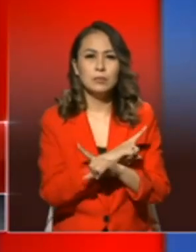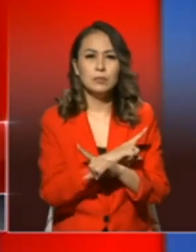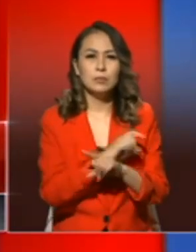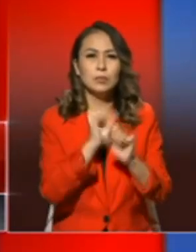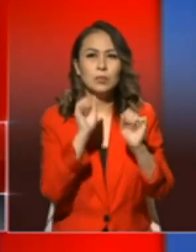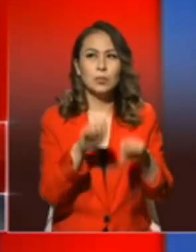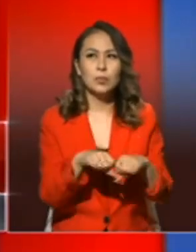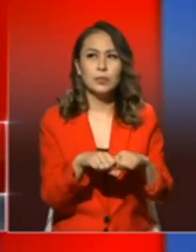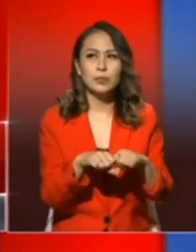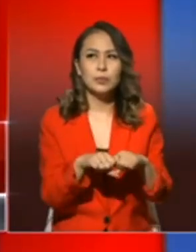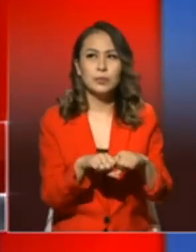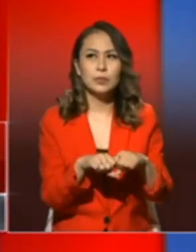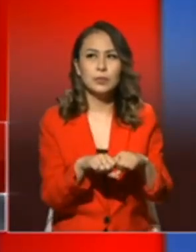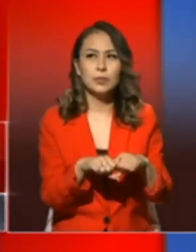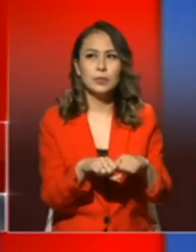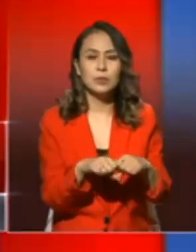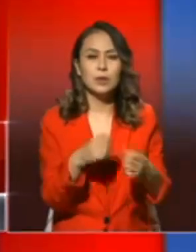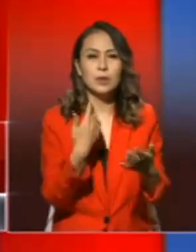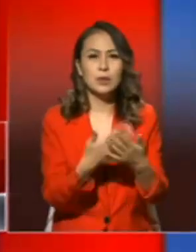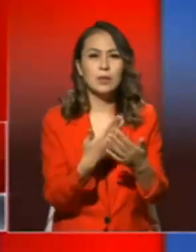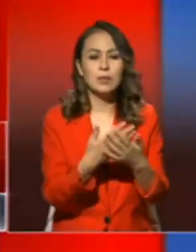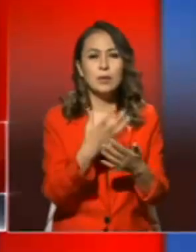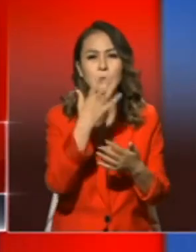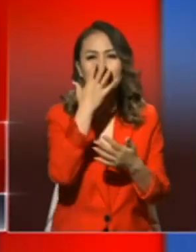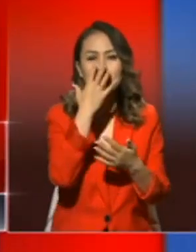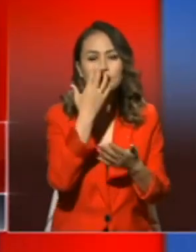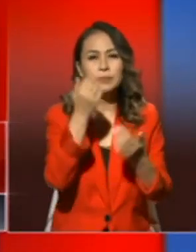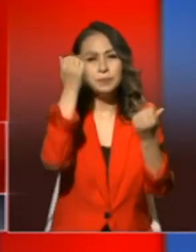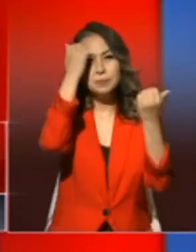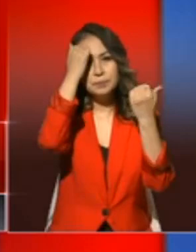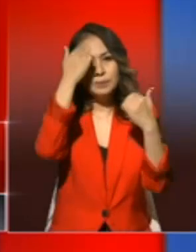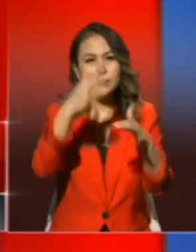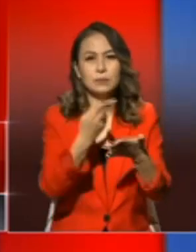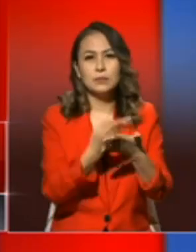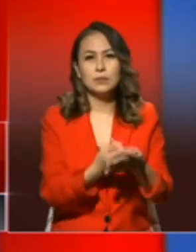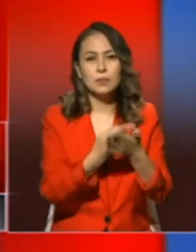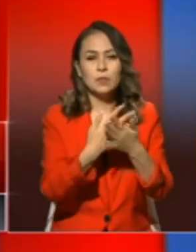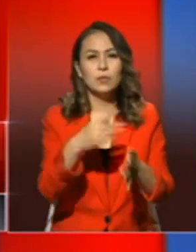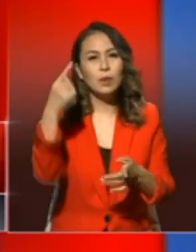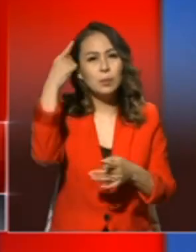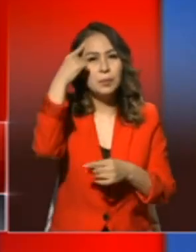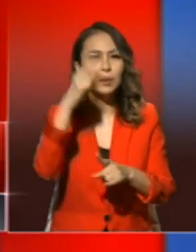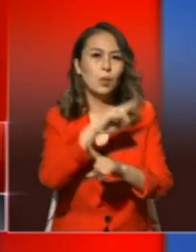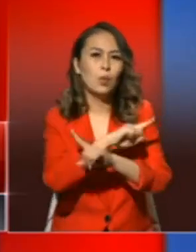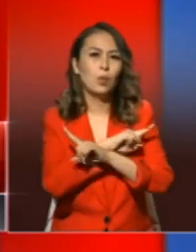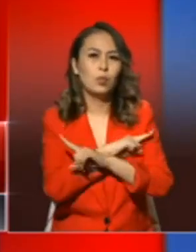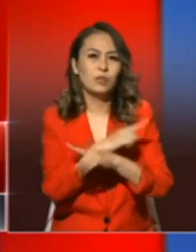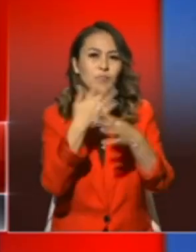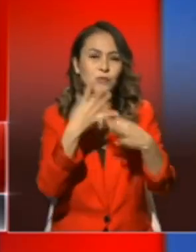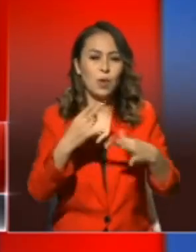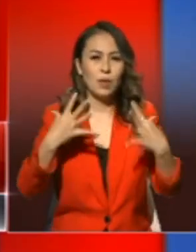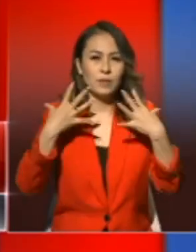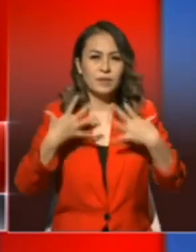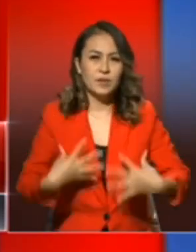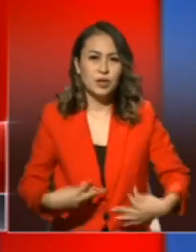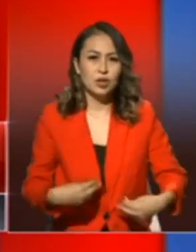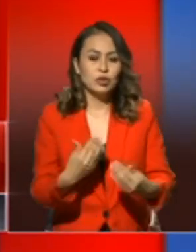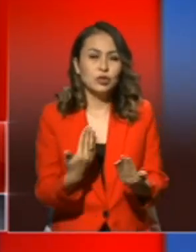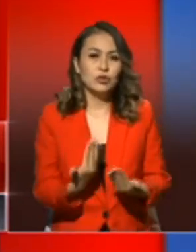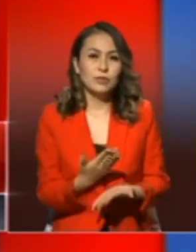жарамды болады? Ол реанимация жағдайында жатқан науқастар, ми өлімі диагнозы қойылады, бірақ ол